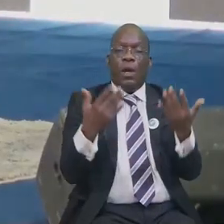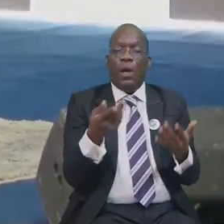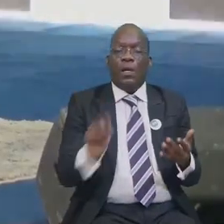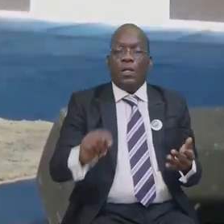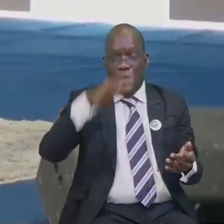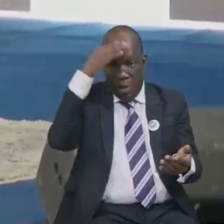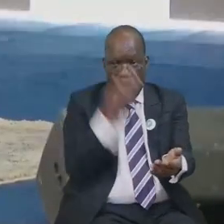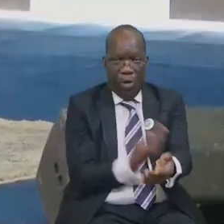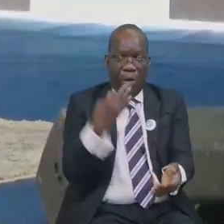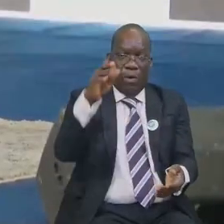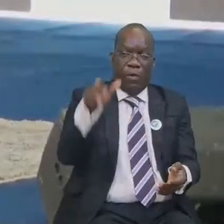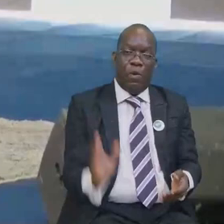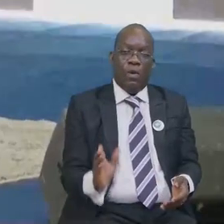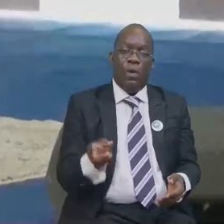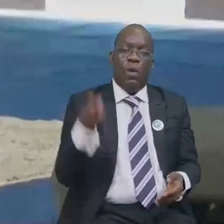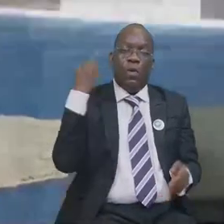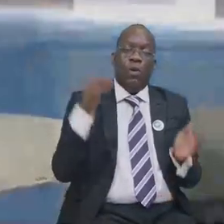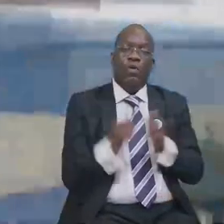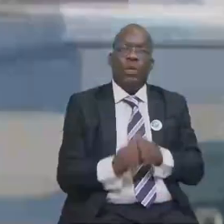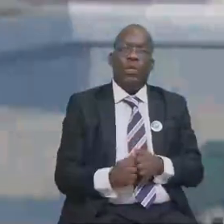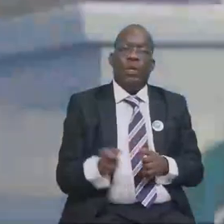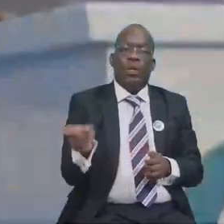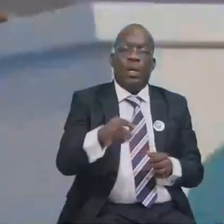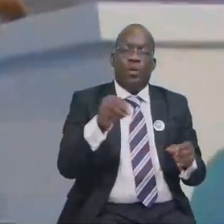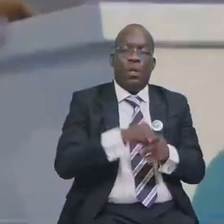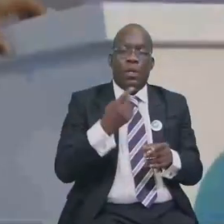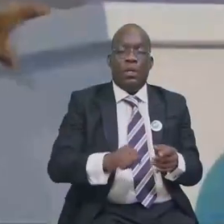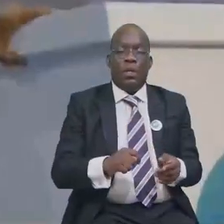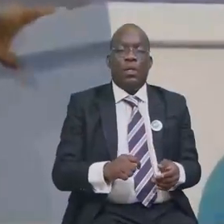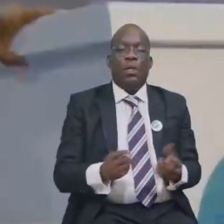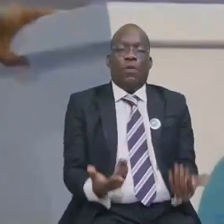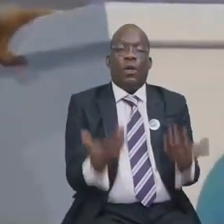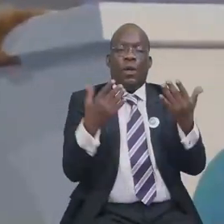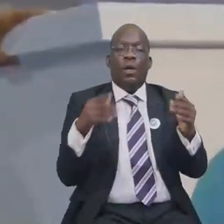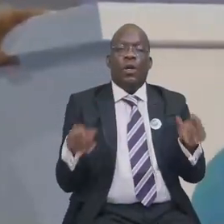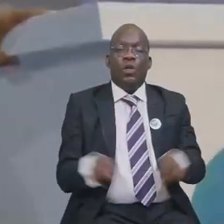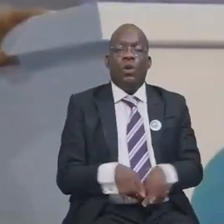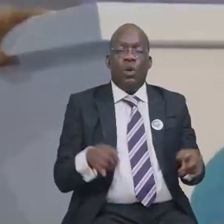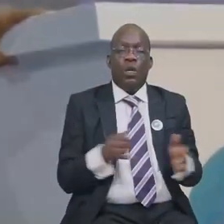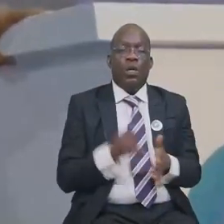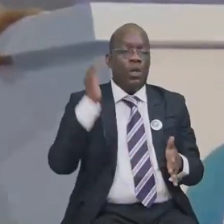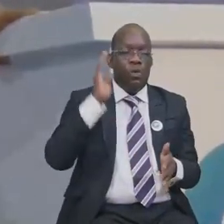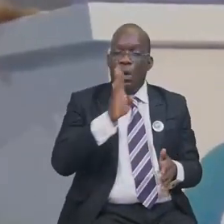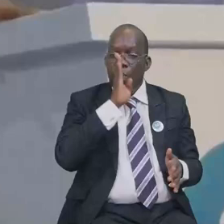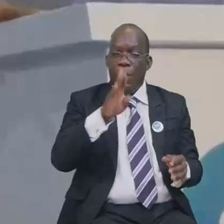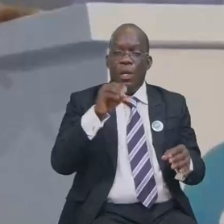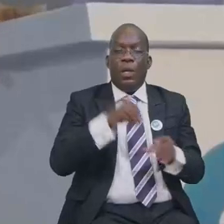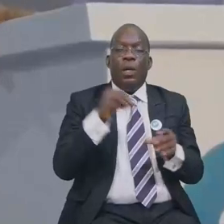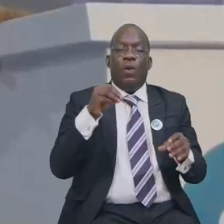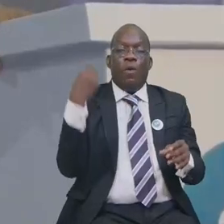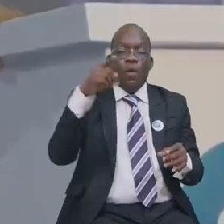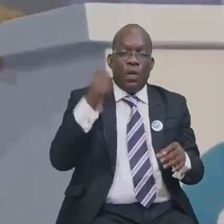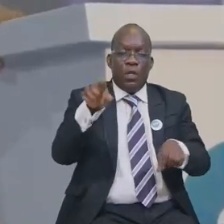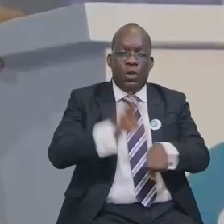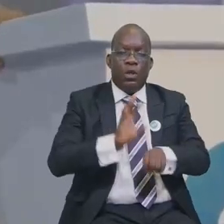Dieu était avec eux dans la flamme. Alors il en sera ainsi pour l'Église qui traverse